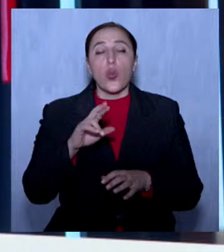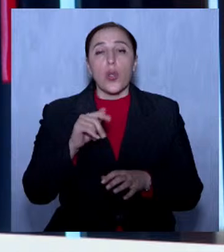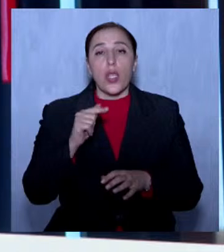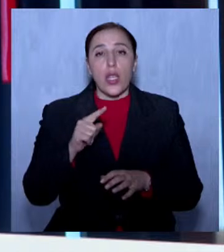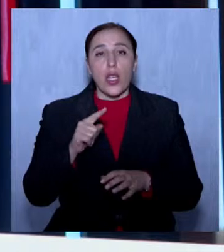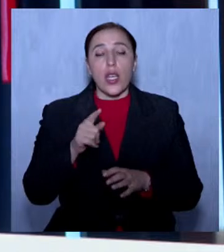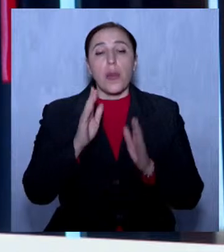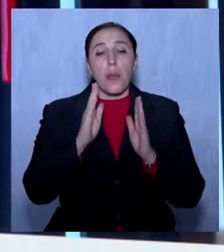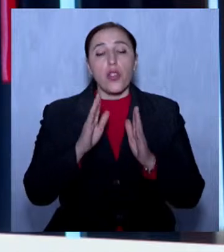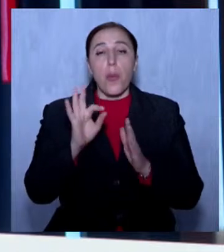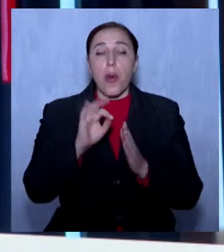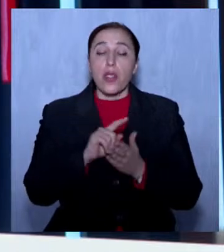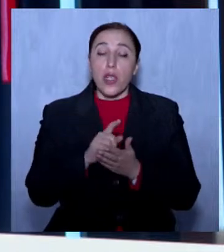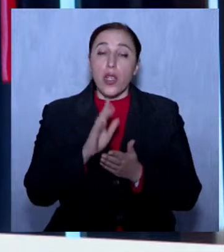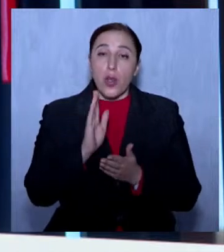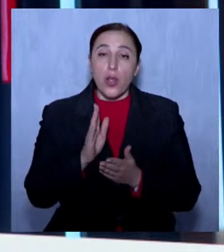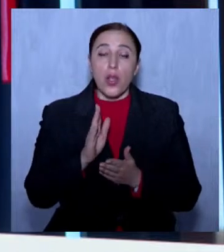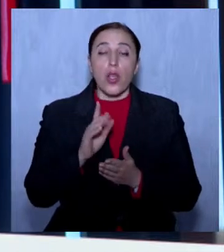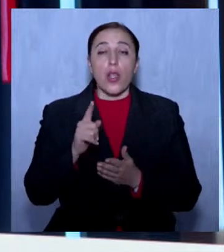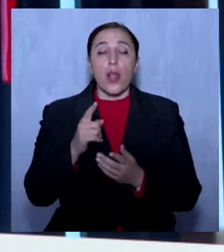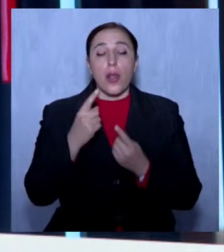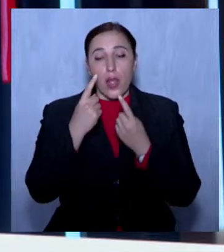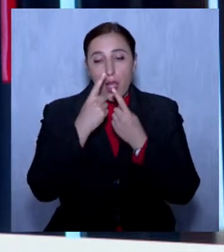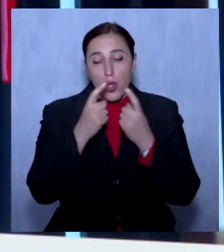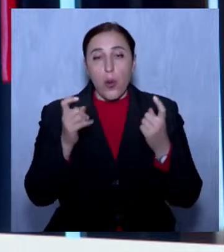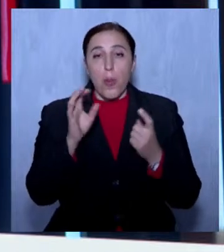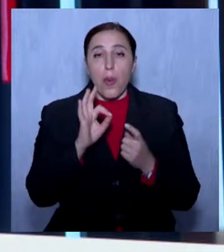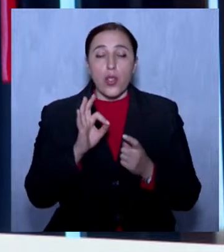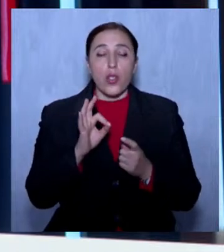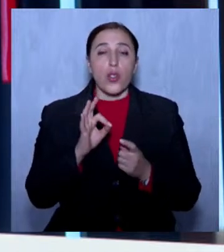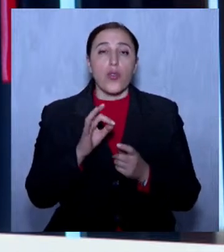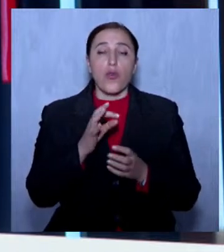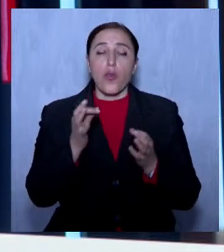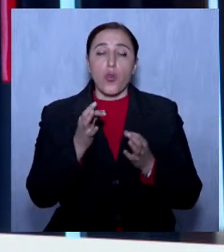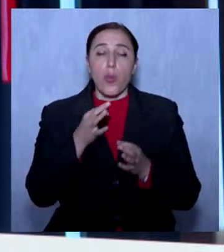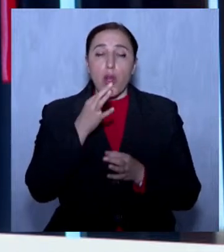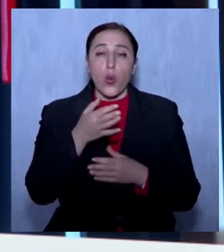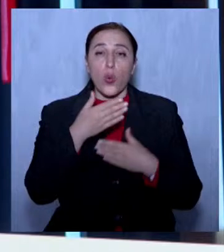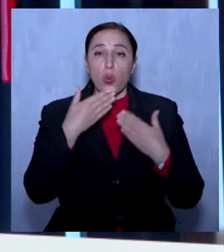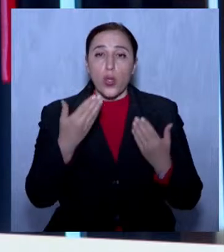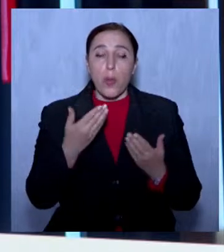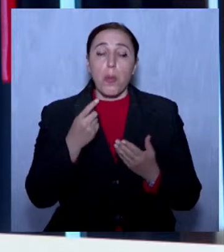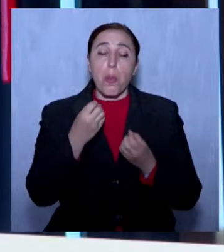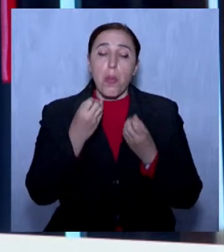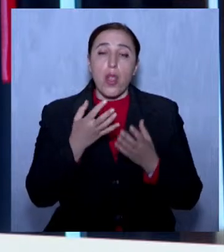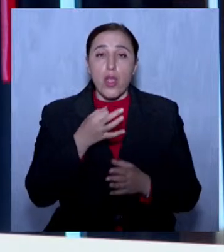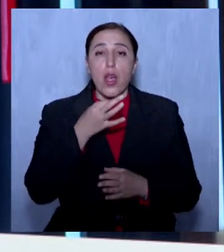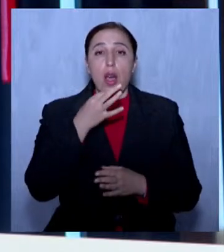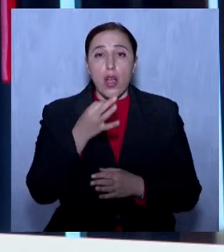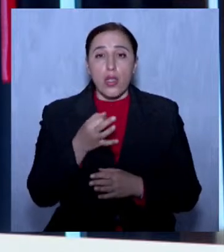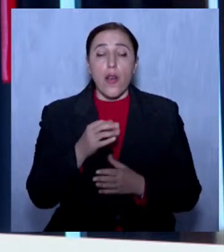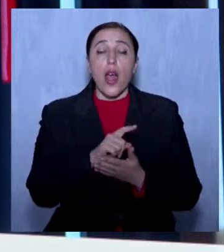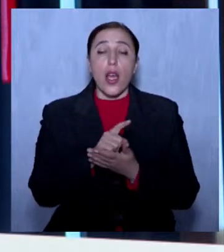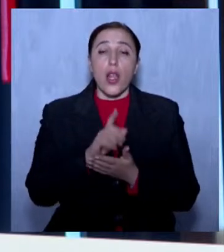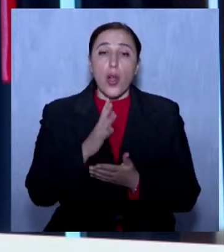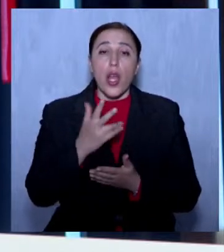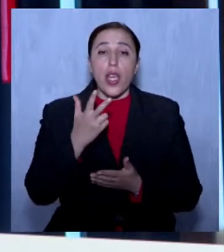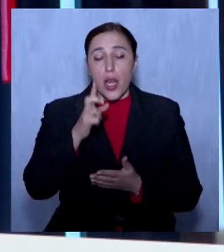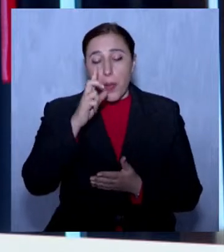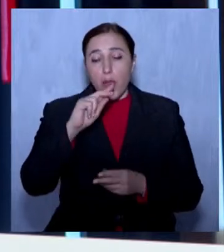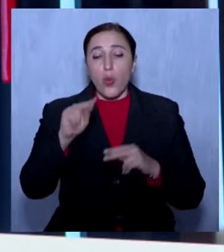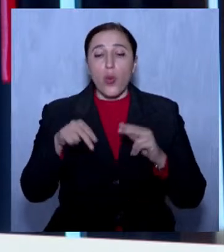միջանցքի հարցը եւս պաշտոնական հաղորդագրություններում այս մասին խոսք չկա։ Միայն հաղորդվում է, որ քննարկվելու է